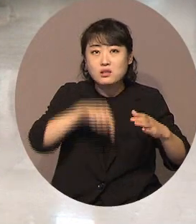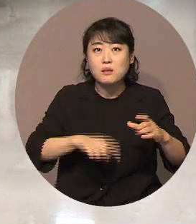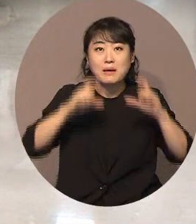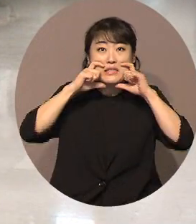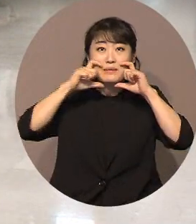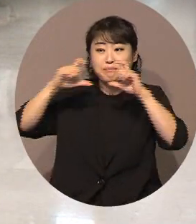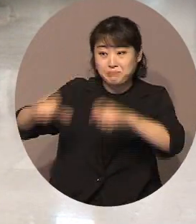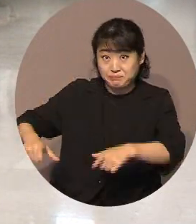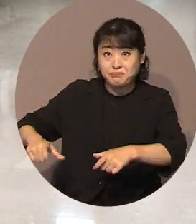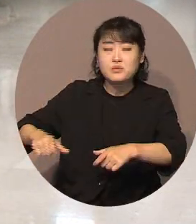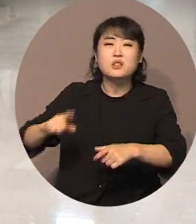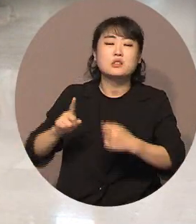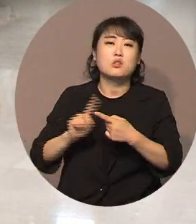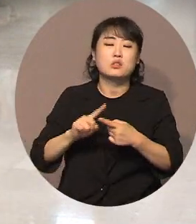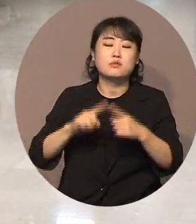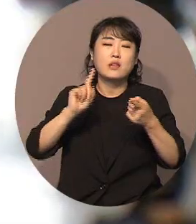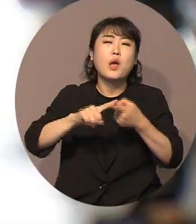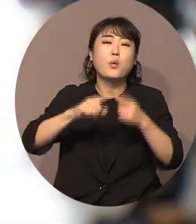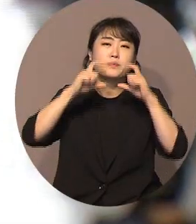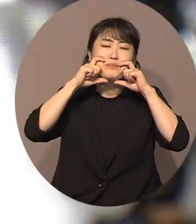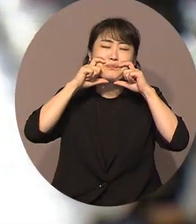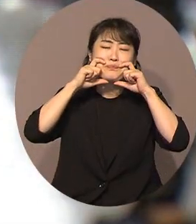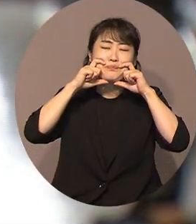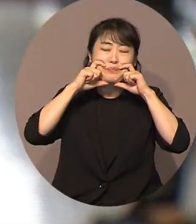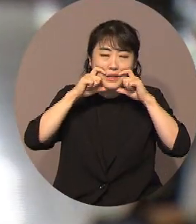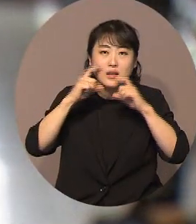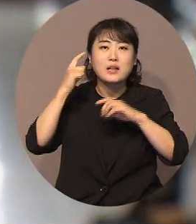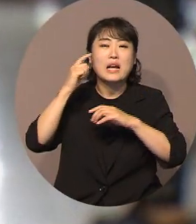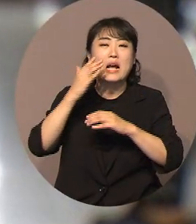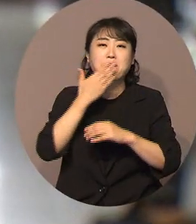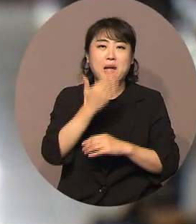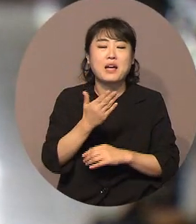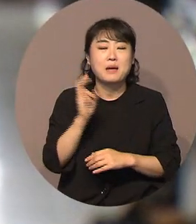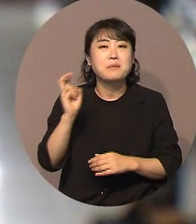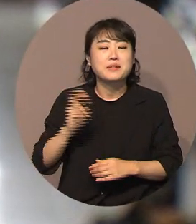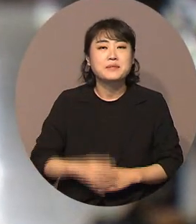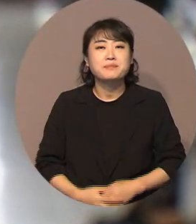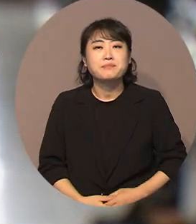벗으려던 계획도 유보될 가능성이 커졌습니다. MBC 뉴스 김지혜입니다.